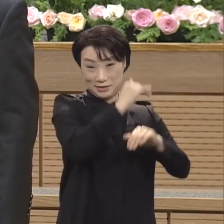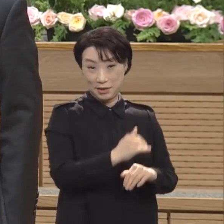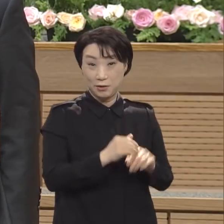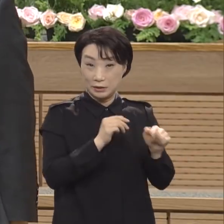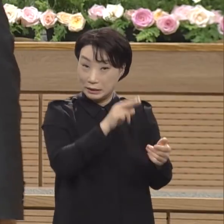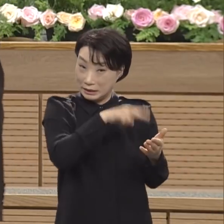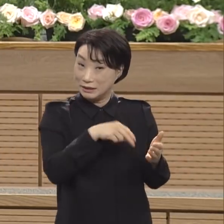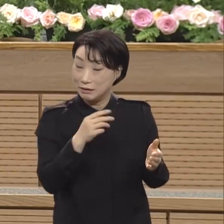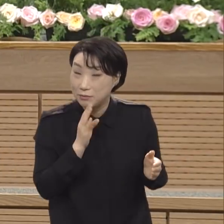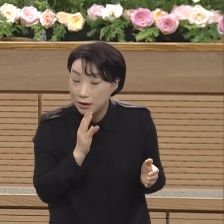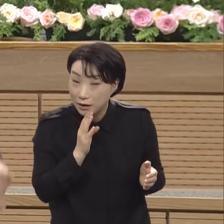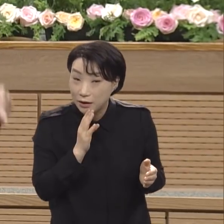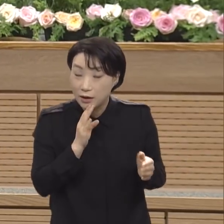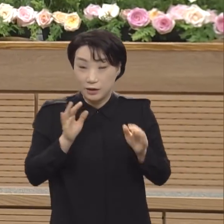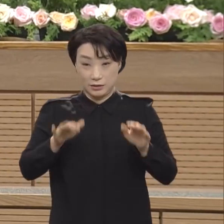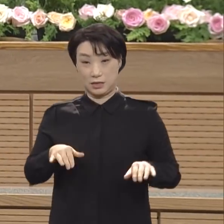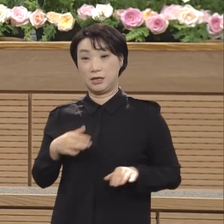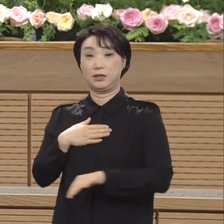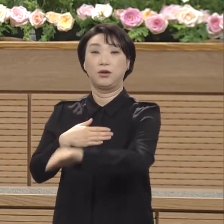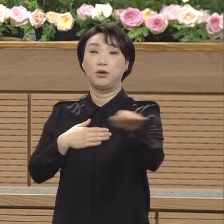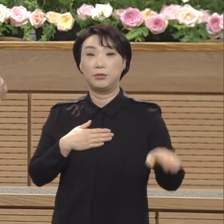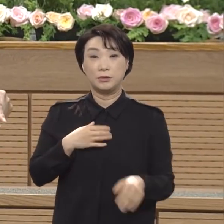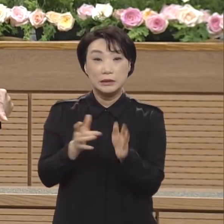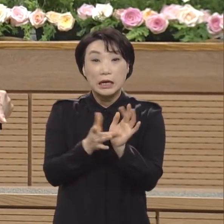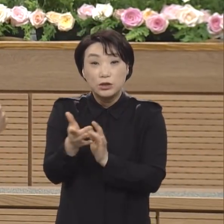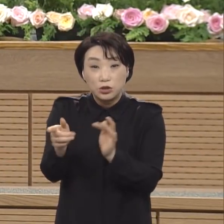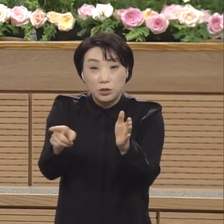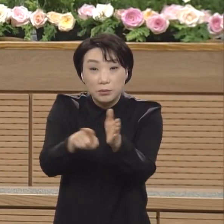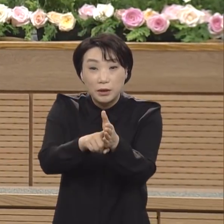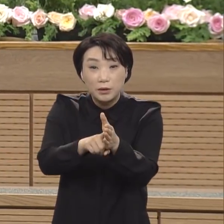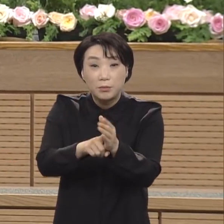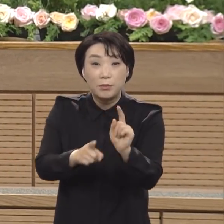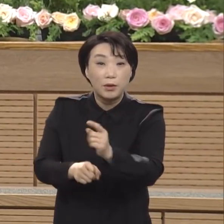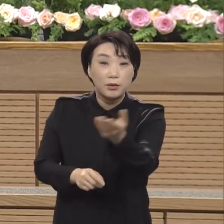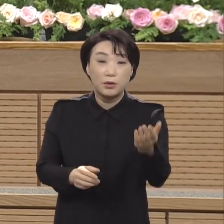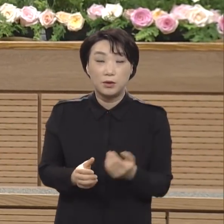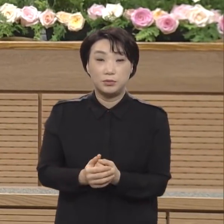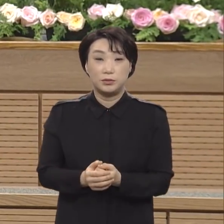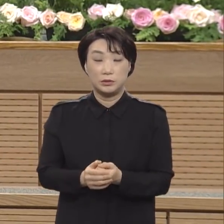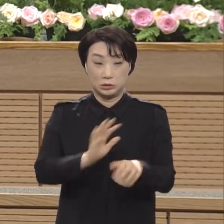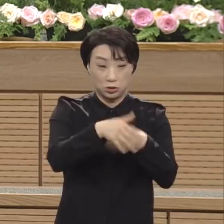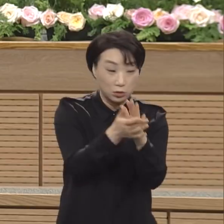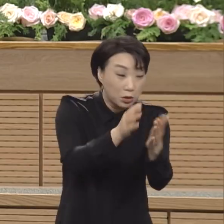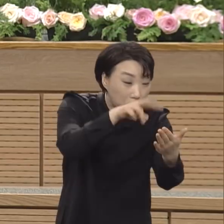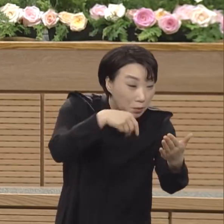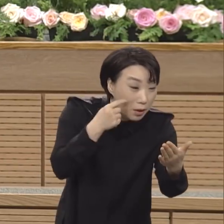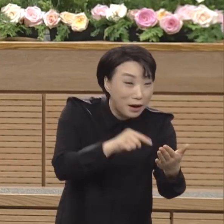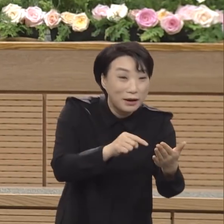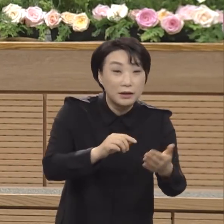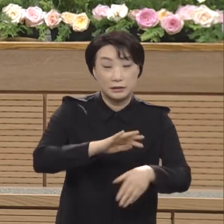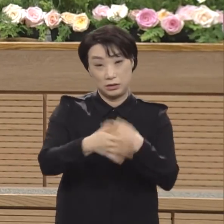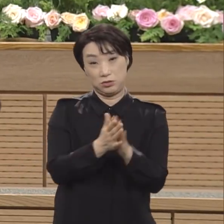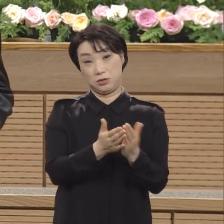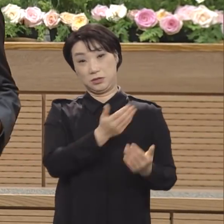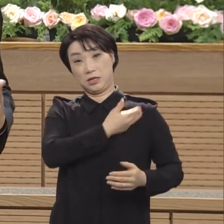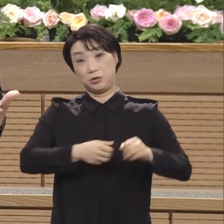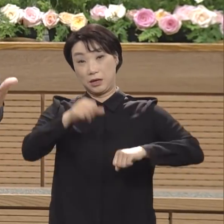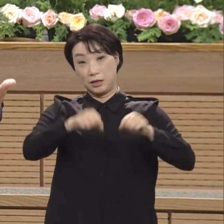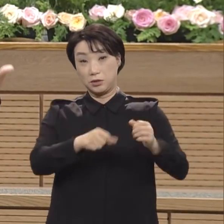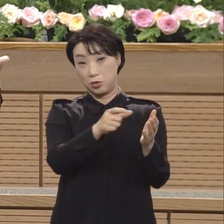장면입니다. 우리가 예수 믿는 일도 성경을 보면 사도행전에